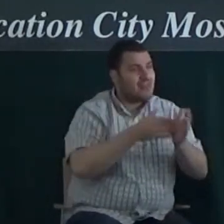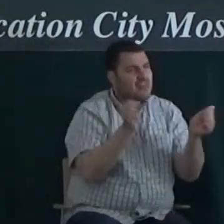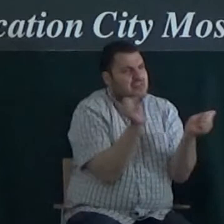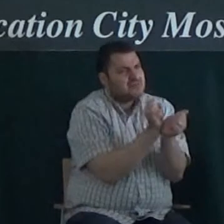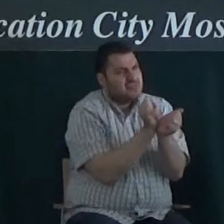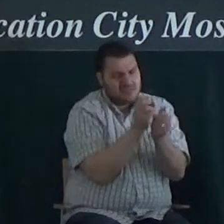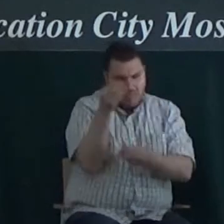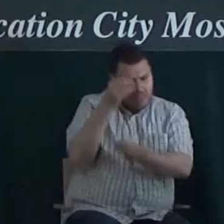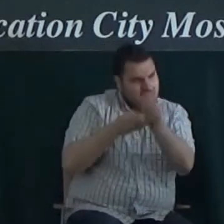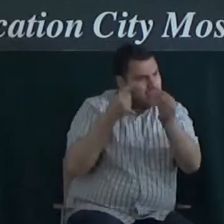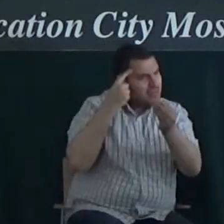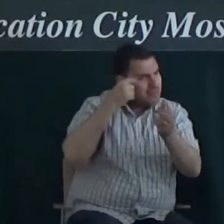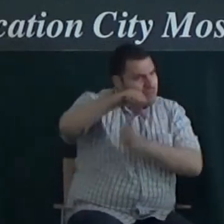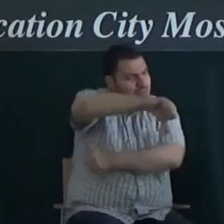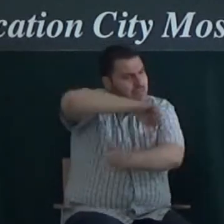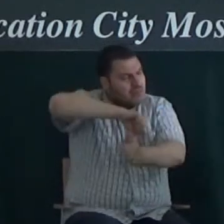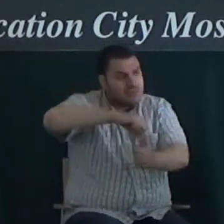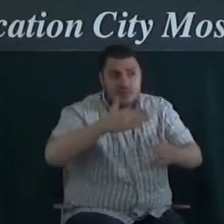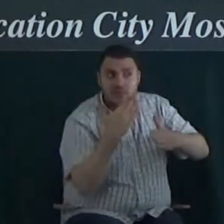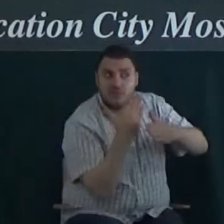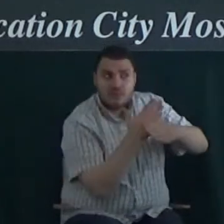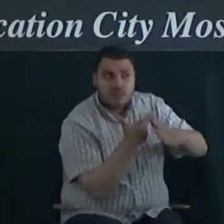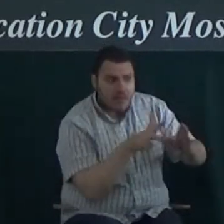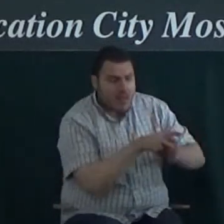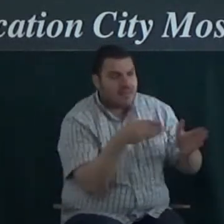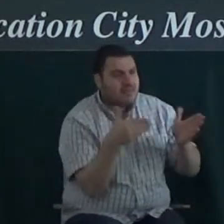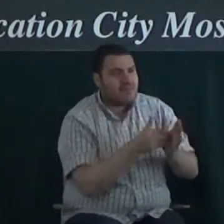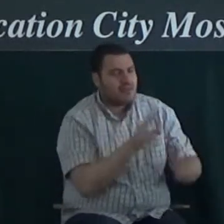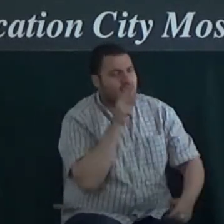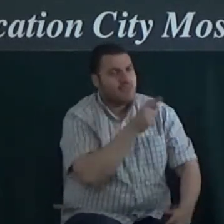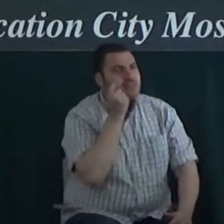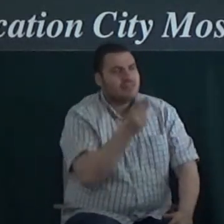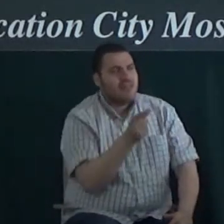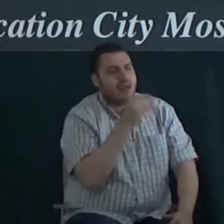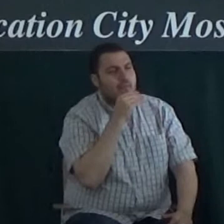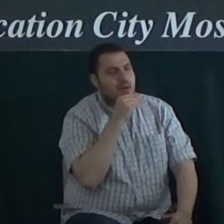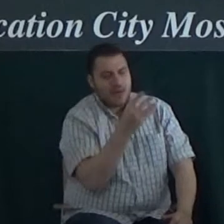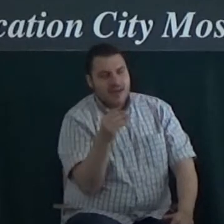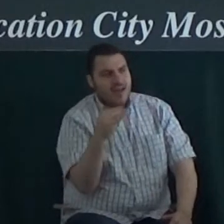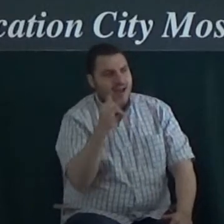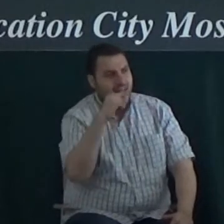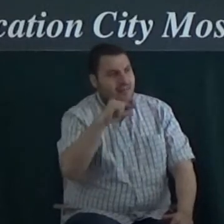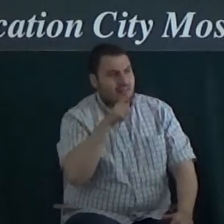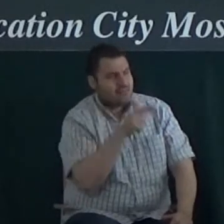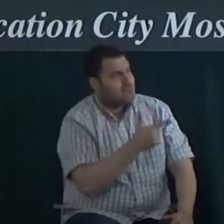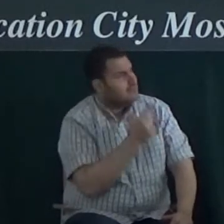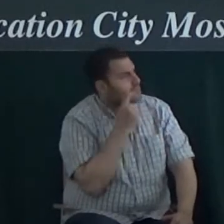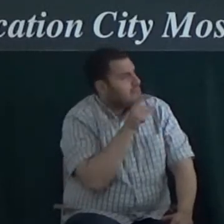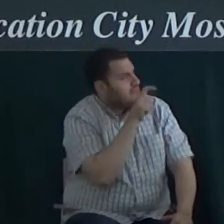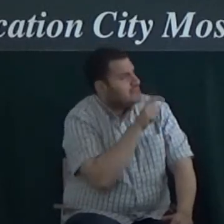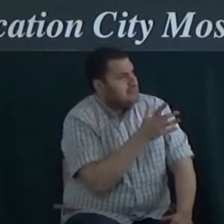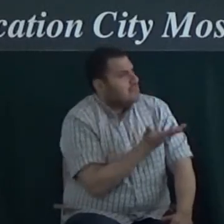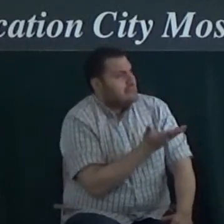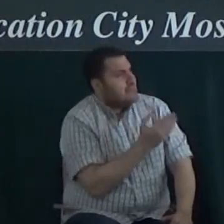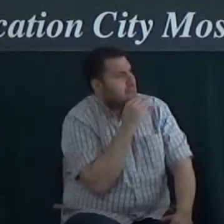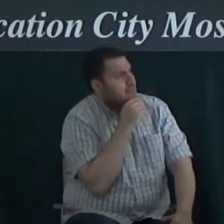ضيق يهانون فيه ليل نهار. فلما نظر خالد إلى أبيه وهم في ذلهم قال لأبيه: